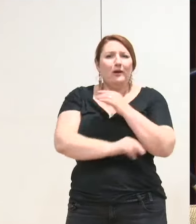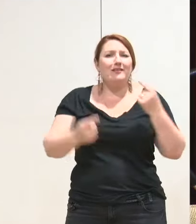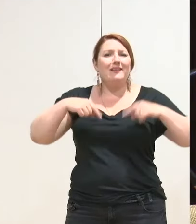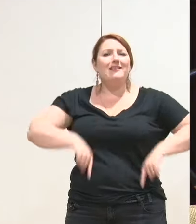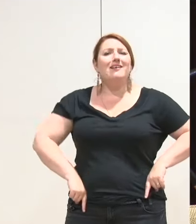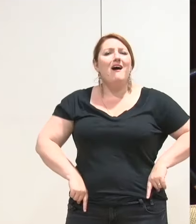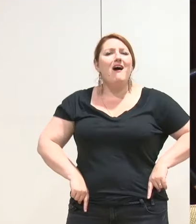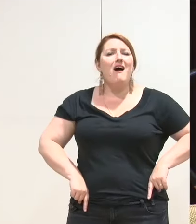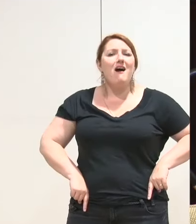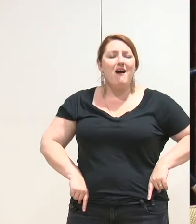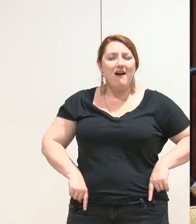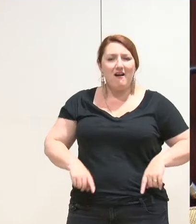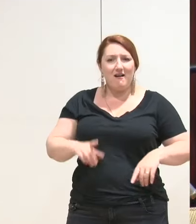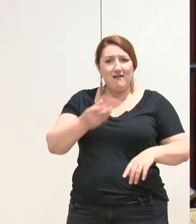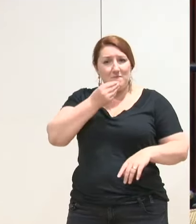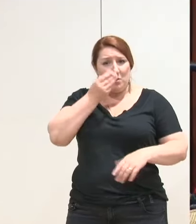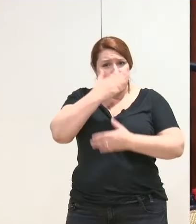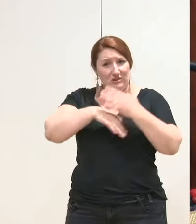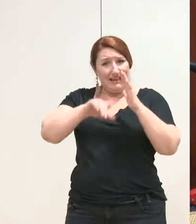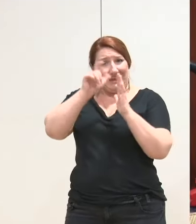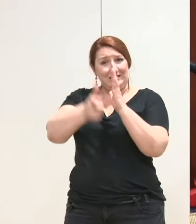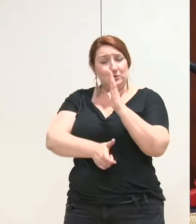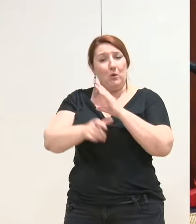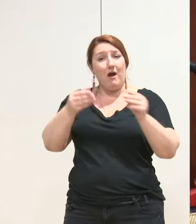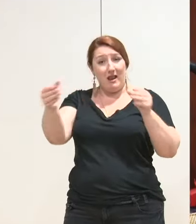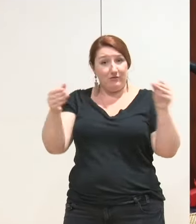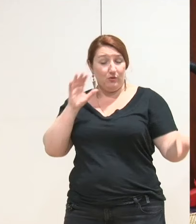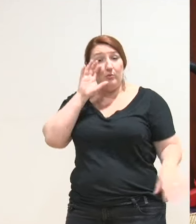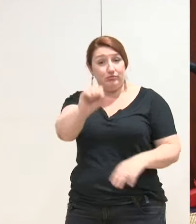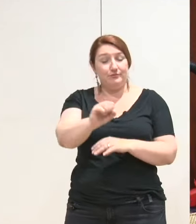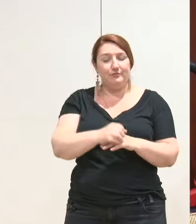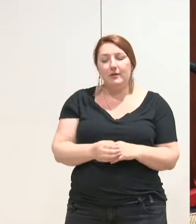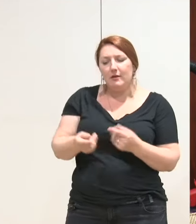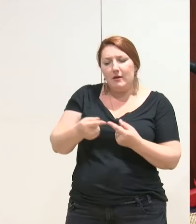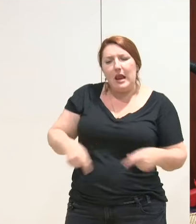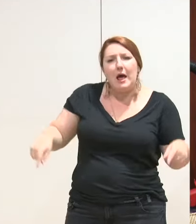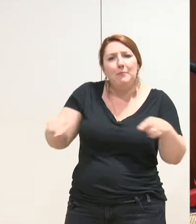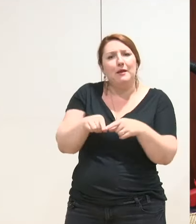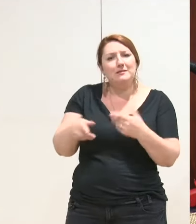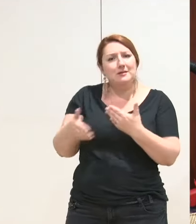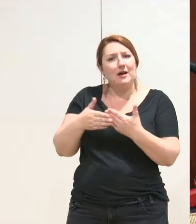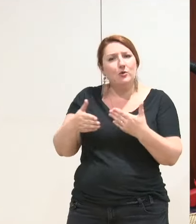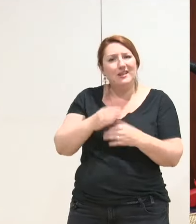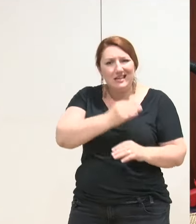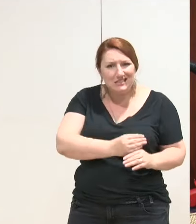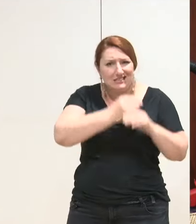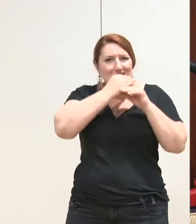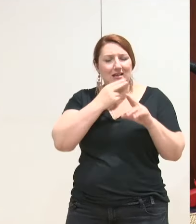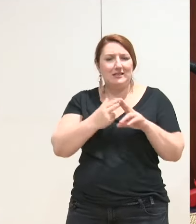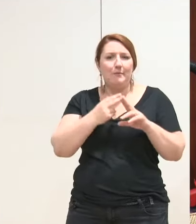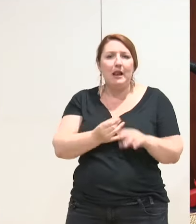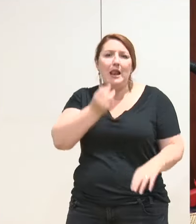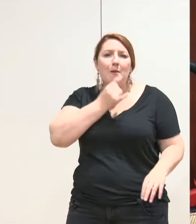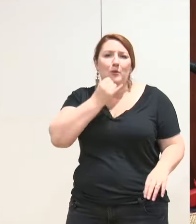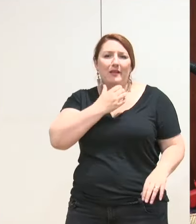Ville-Neuve et que il se trouve qu'à côté sur la place à côté il y a un snack qui s'appelle la petite fringale qui